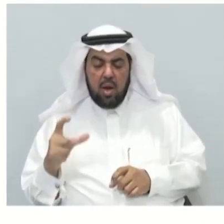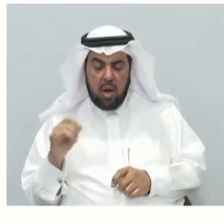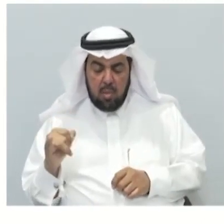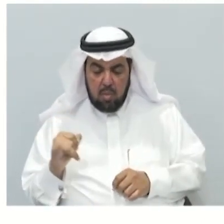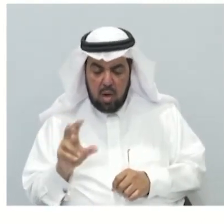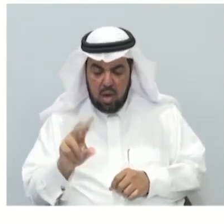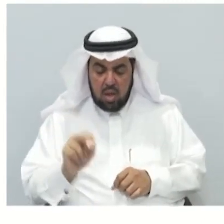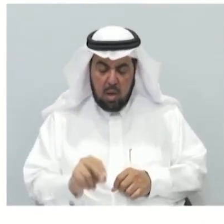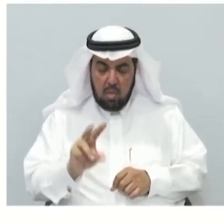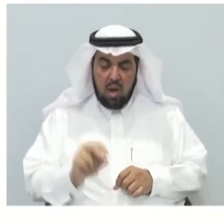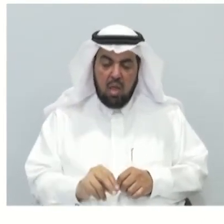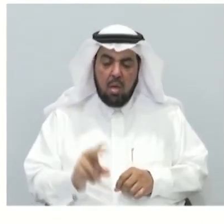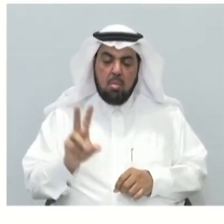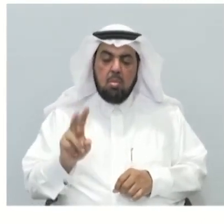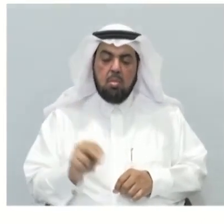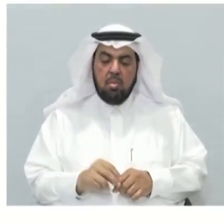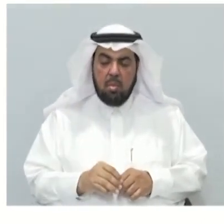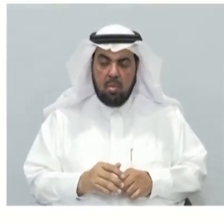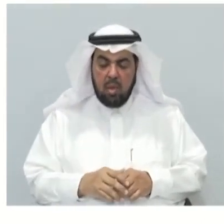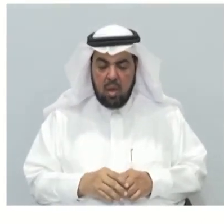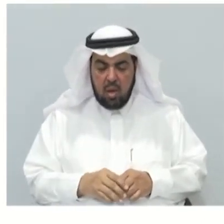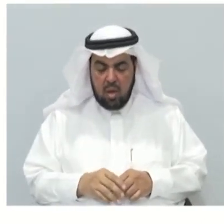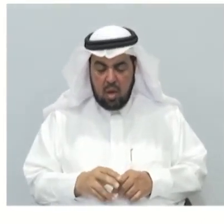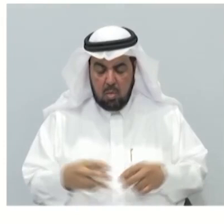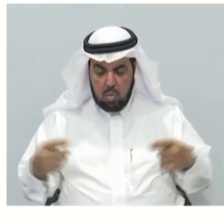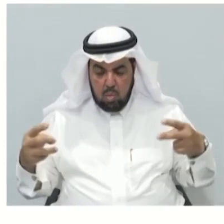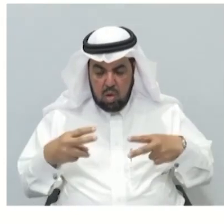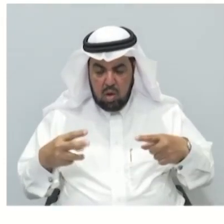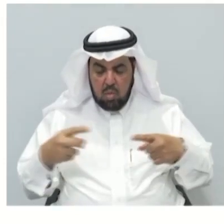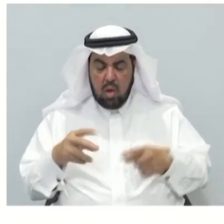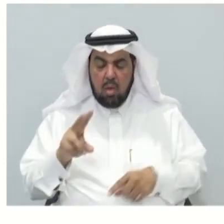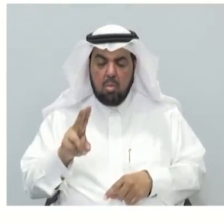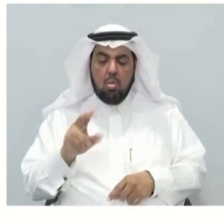هذين المثلثين ال متناظره